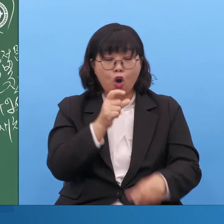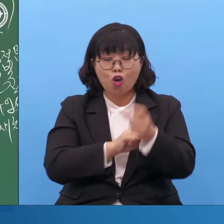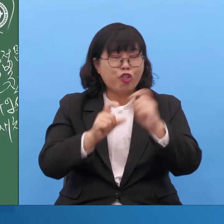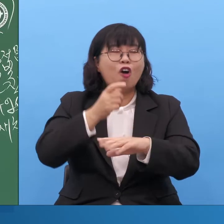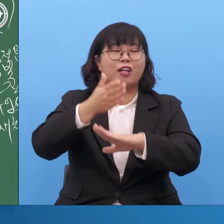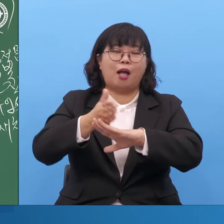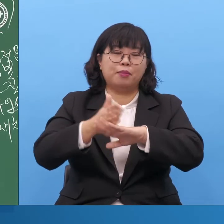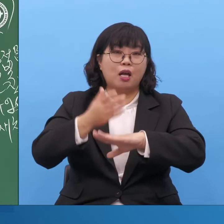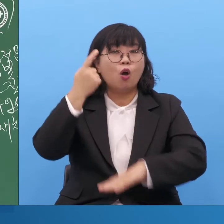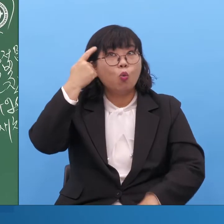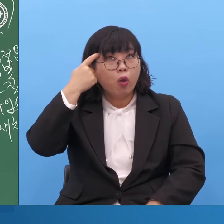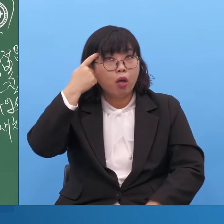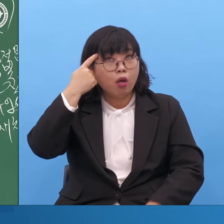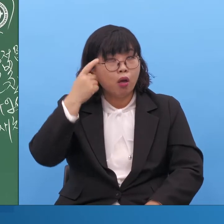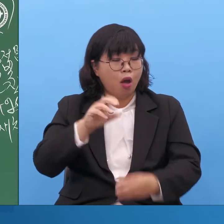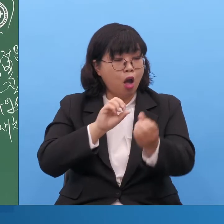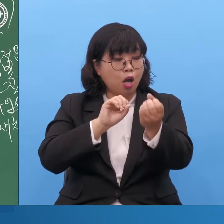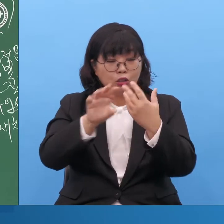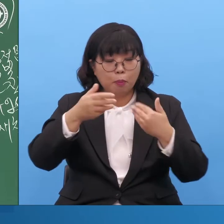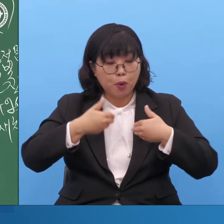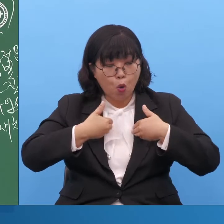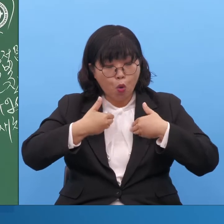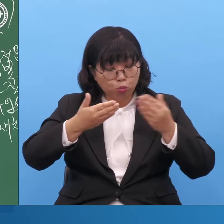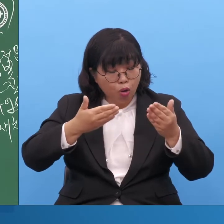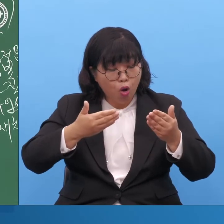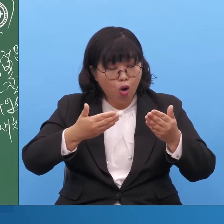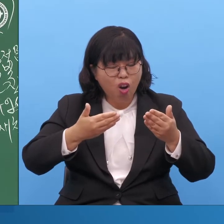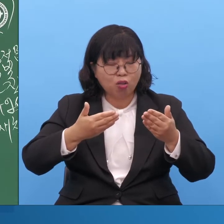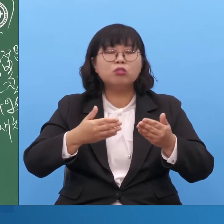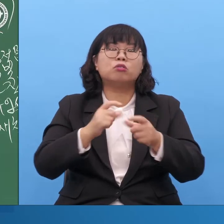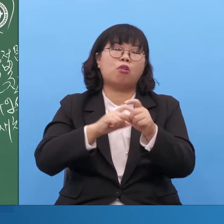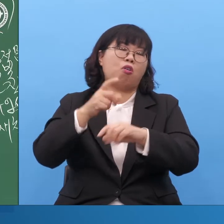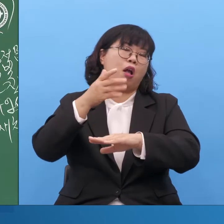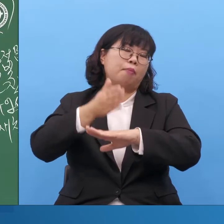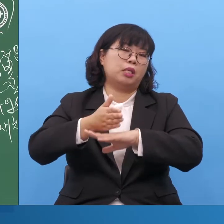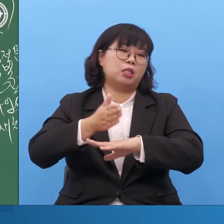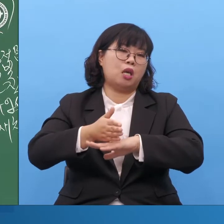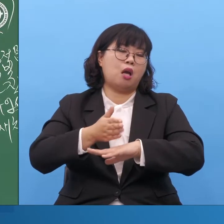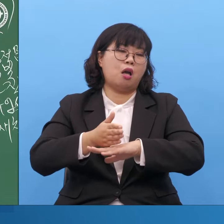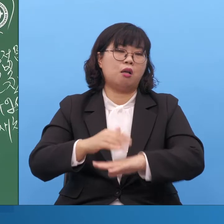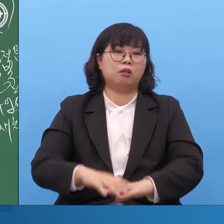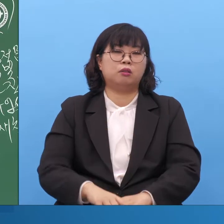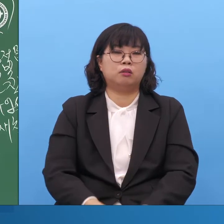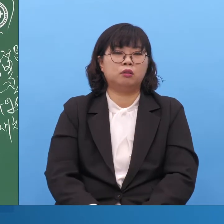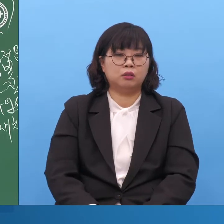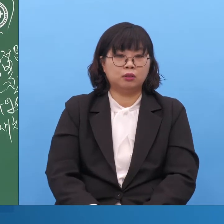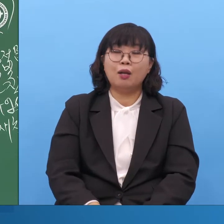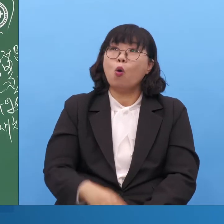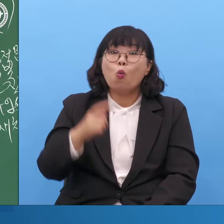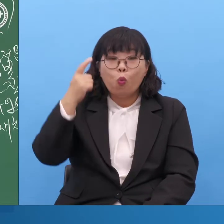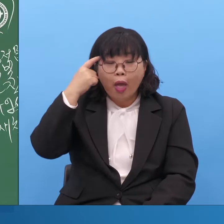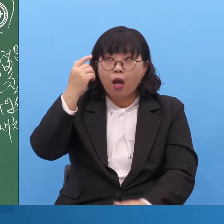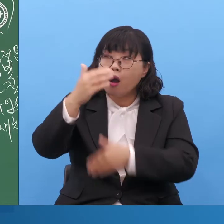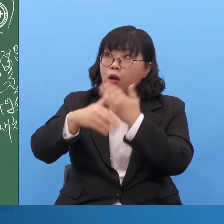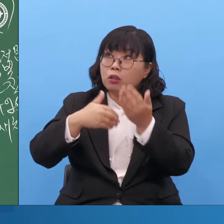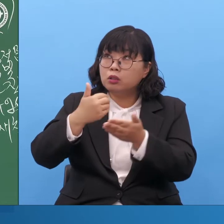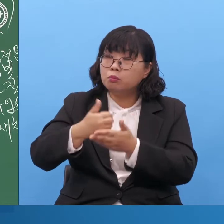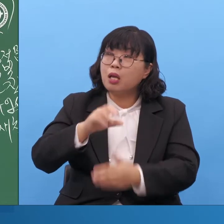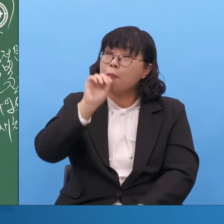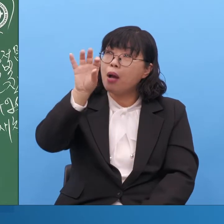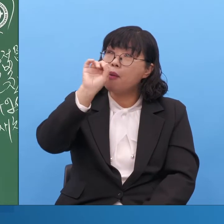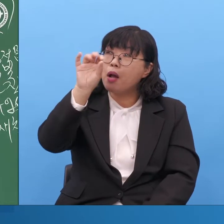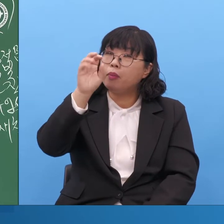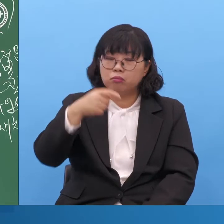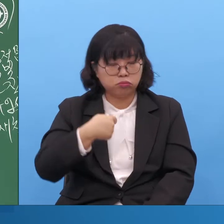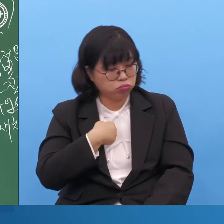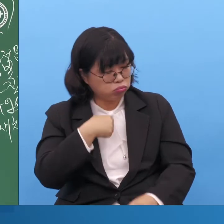구다면요 멸망시키려고 아무거나 주는 거예요. And demons, when you do the demon possession 하나님 그렇잖아요. movements, then 필요 없는 거 안 줘요. they'll give you anything. But God's not like that. He 그럼 won't give you